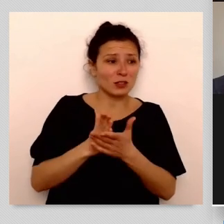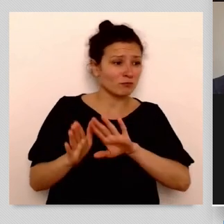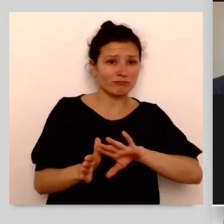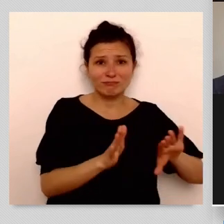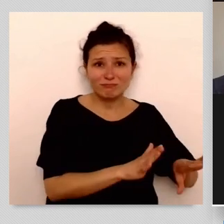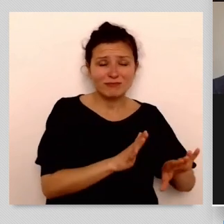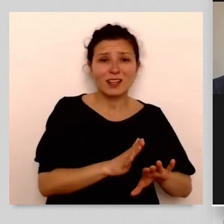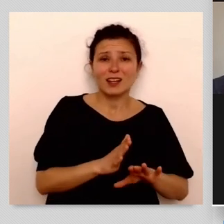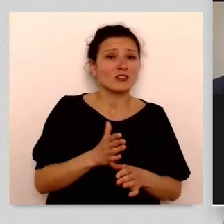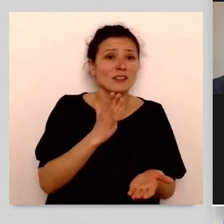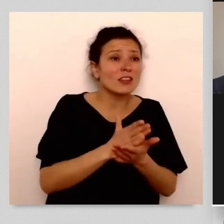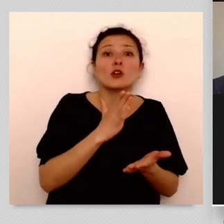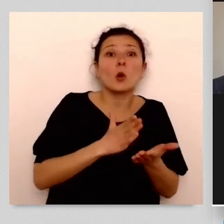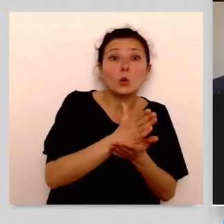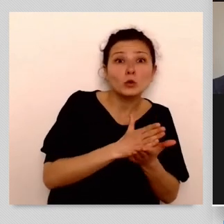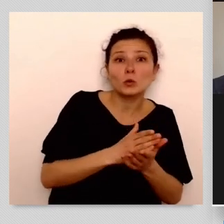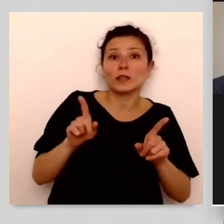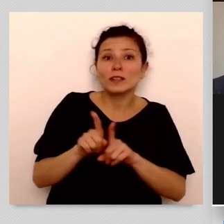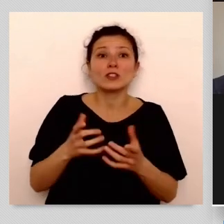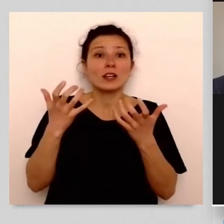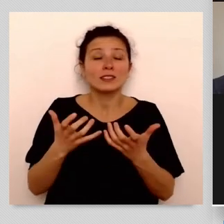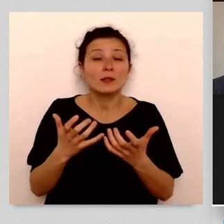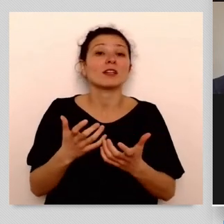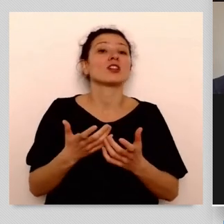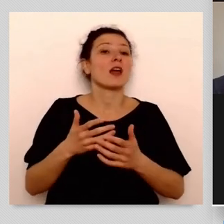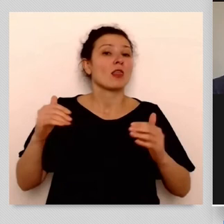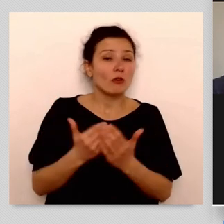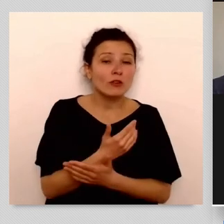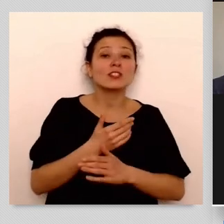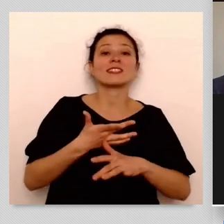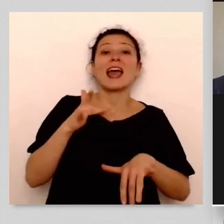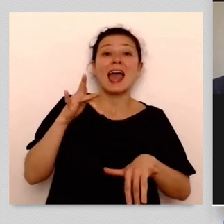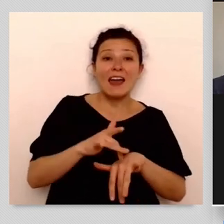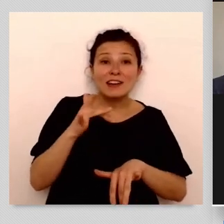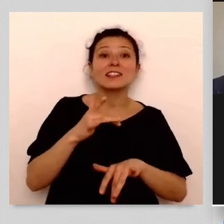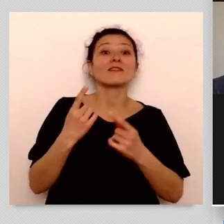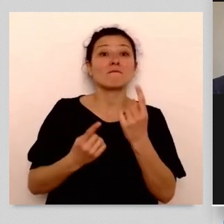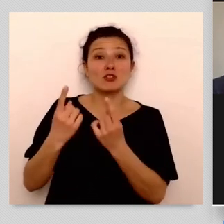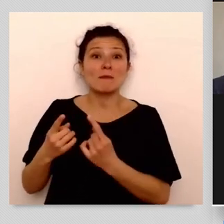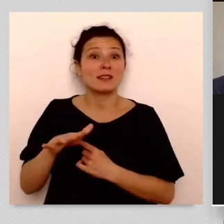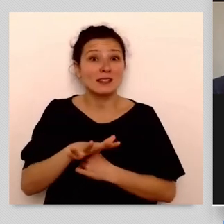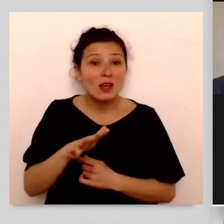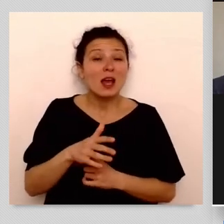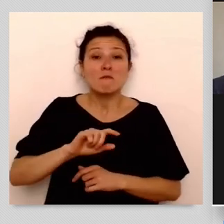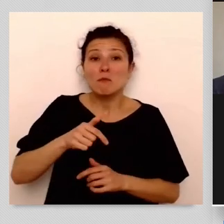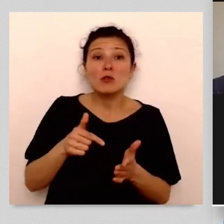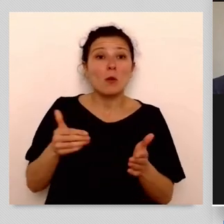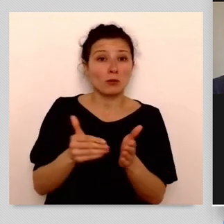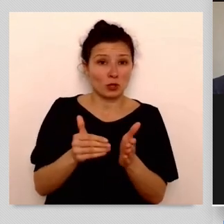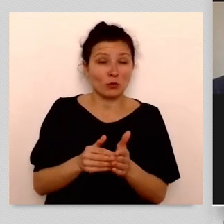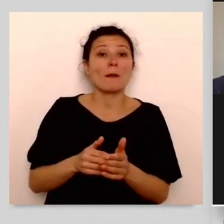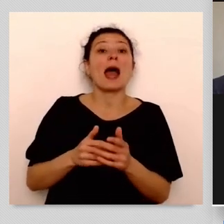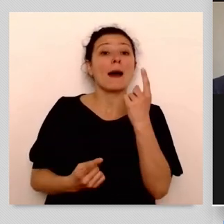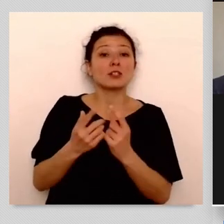chcemy mieć nowoczesny, efektywny energetycznie, ale jednak przemysł. Ten przemysł będzie potrzebował, potrzebuje dzisiaj i będzie